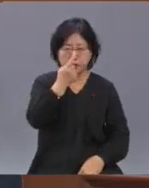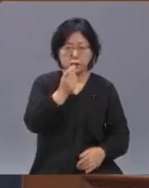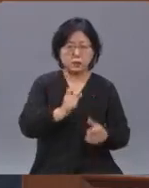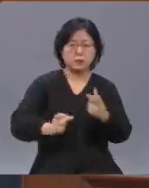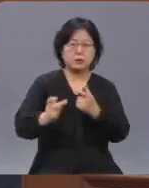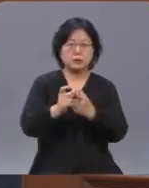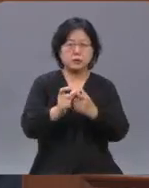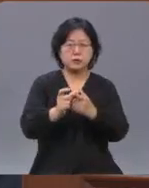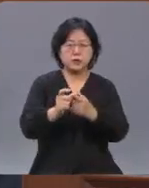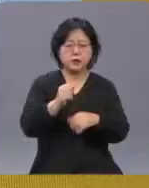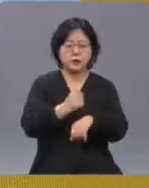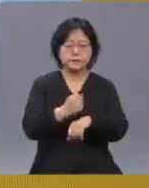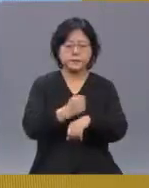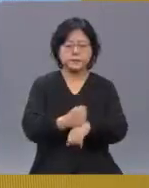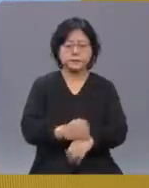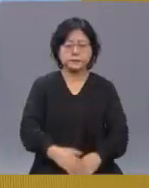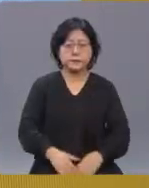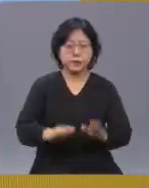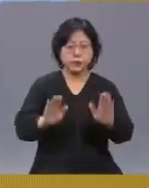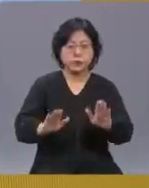보완을 하겠습니다